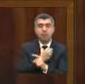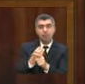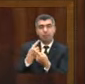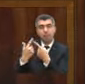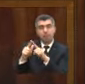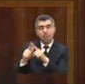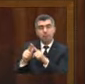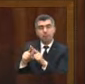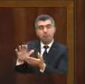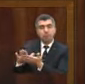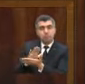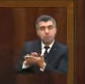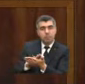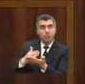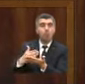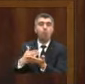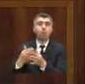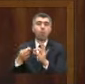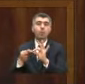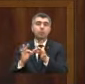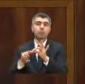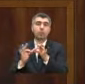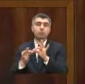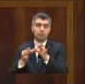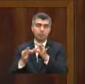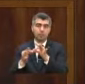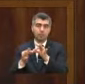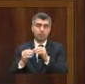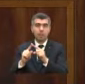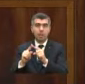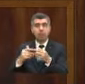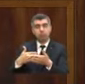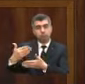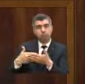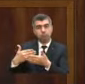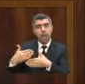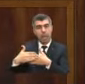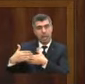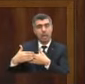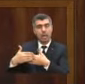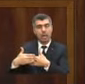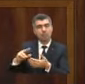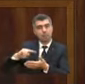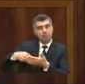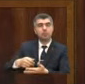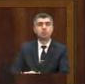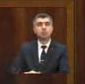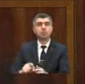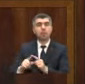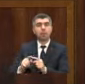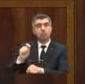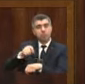والنساخ والتراجمة الذين تمت مرحلة المشاورات والمرسوم قيد الإعداد، والصناع